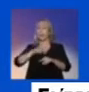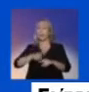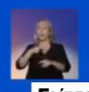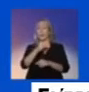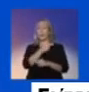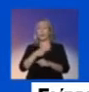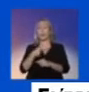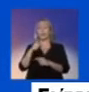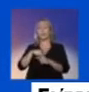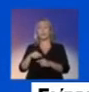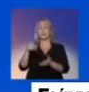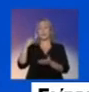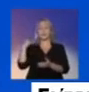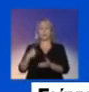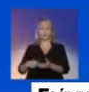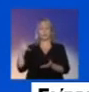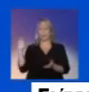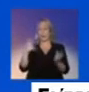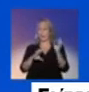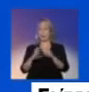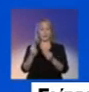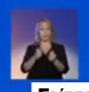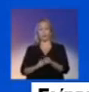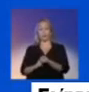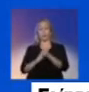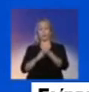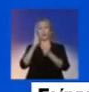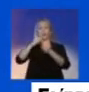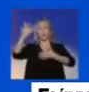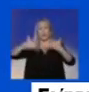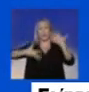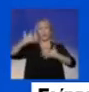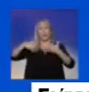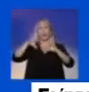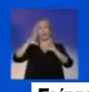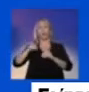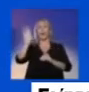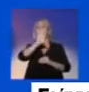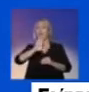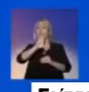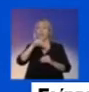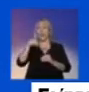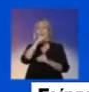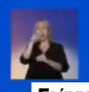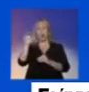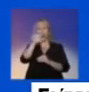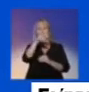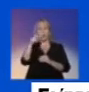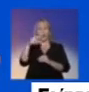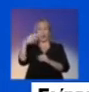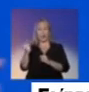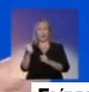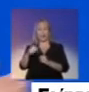και κάποια χαμόγελα και κάποια χέρια. Ήδη ανεβαίνοντας εγώ από εβδομάδα στη Φλόρινα, θα ξεκινήσουμε τη διαβούλευση για να